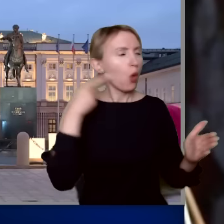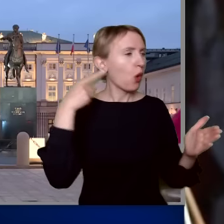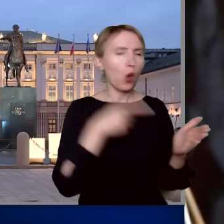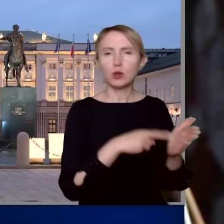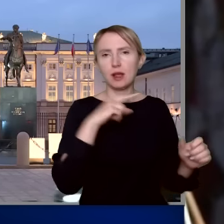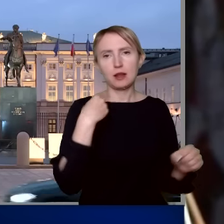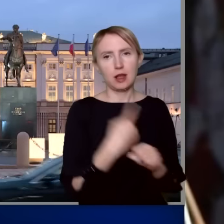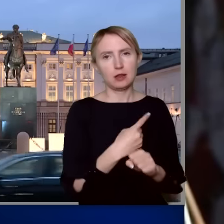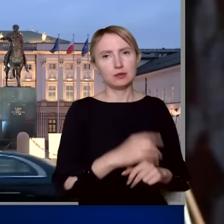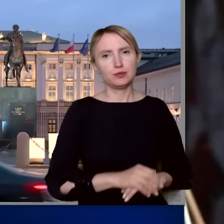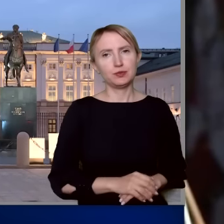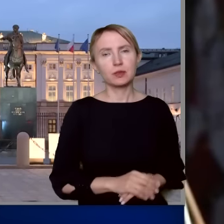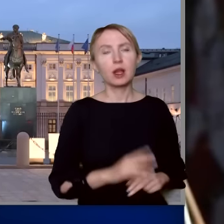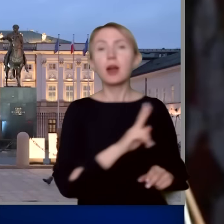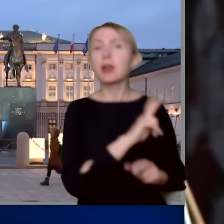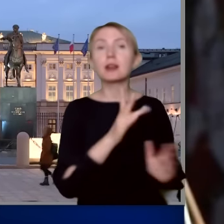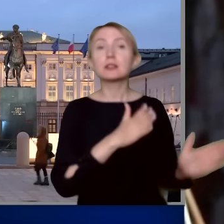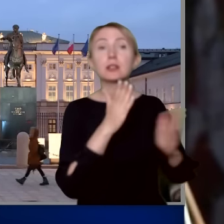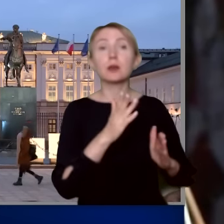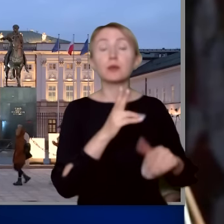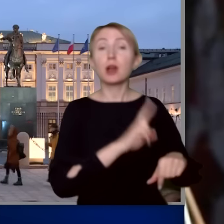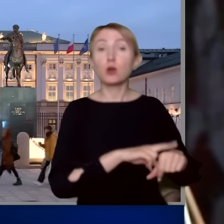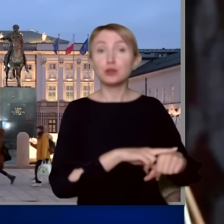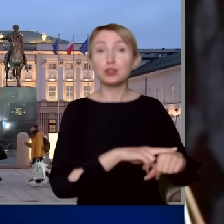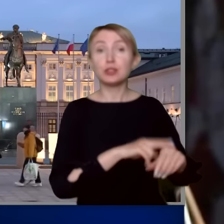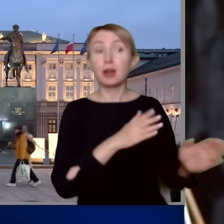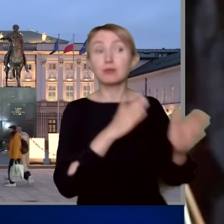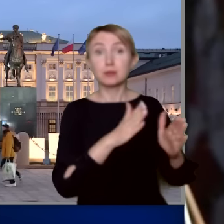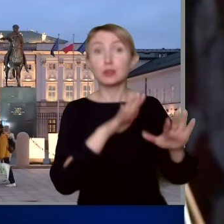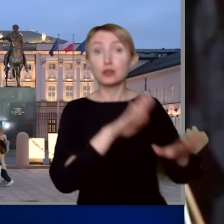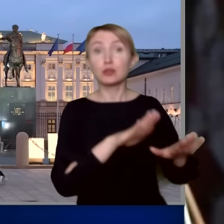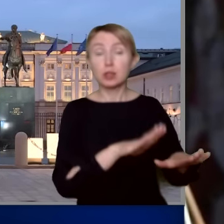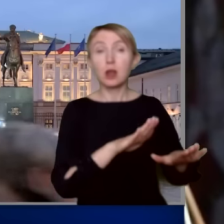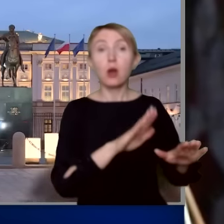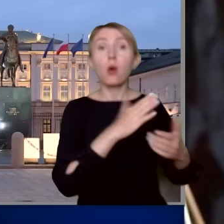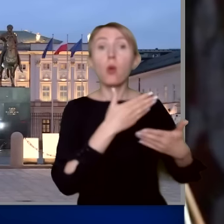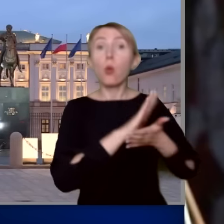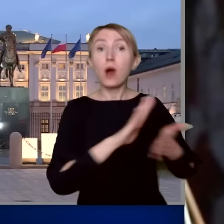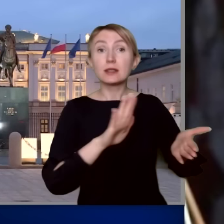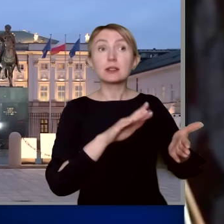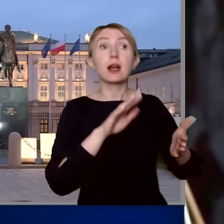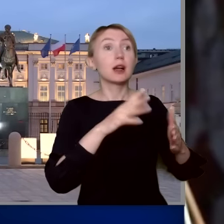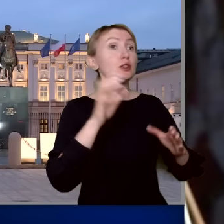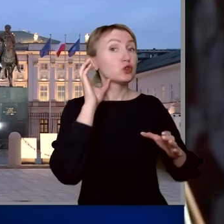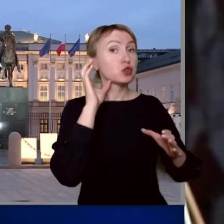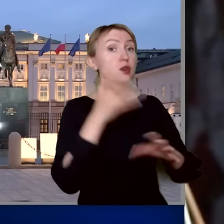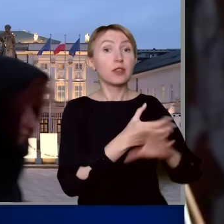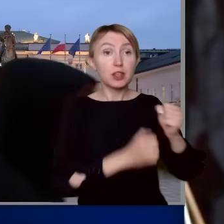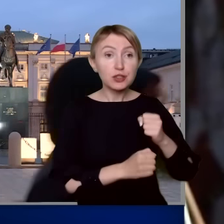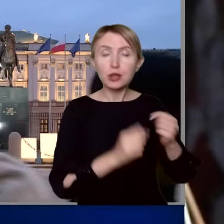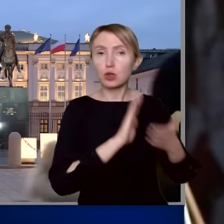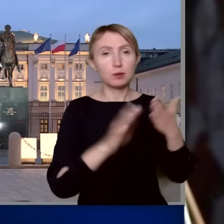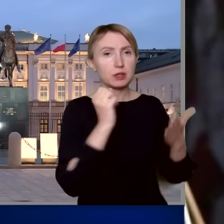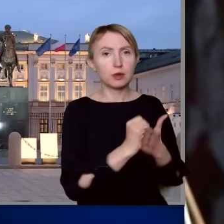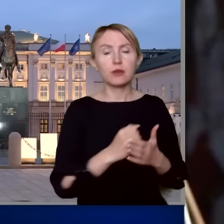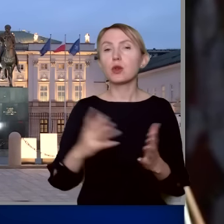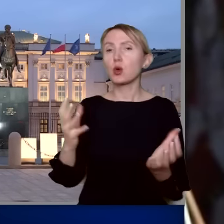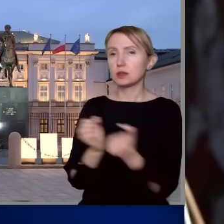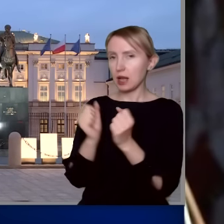Jest ostateczny. I każda kolejna godzina przebywania w zakładzie karnym po akcie łaski jest bezprawna. No dobrze, to ja dotarłem do tego punktu.